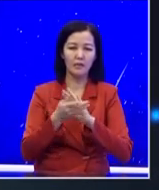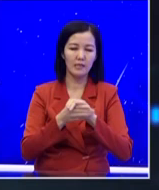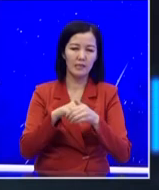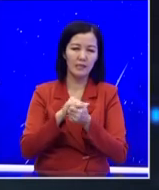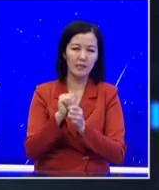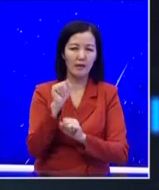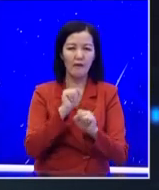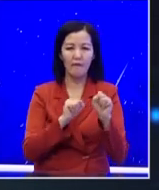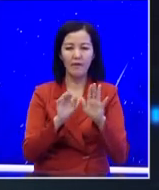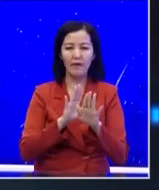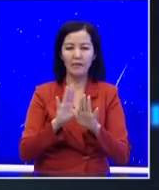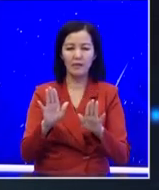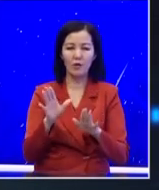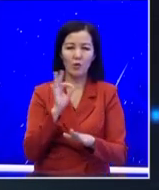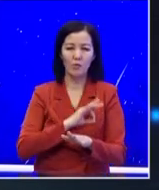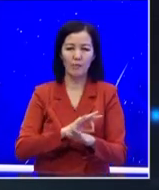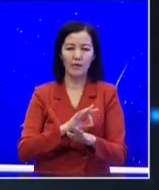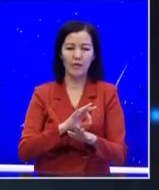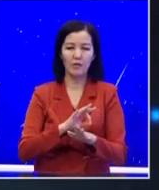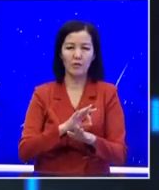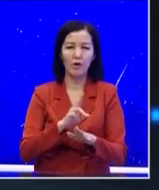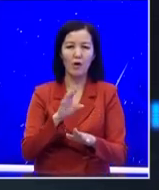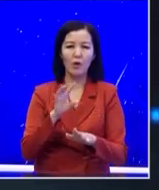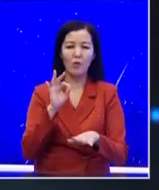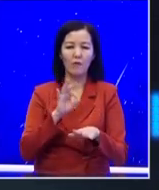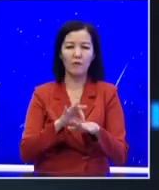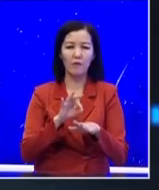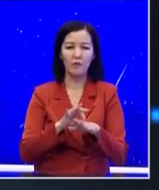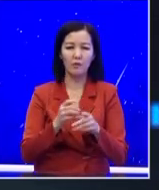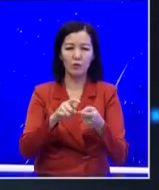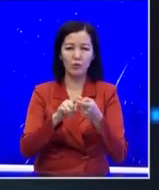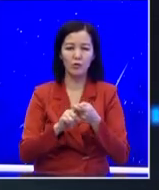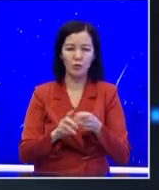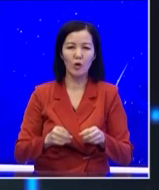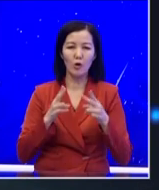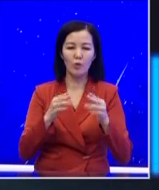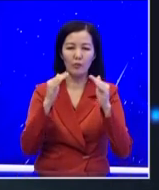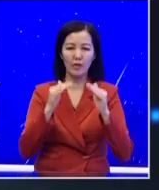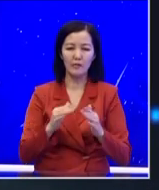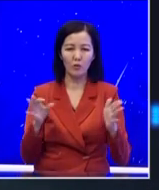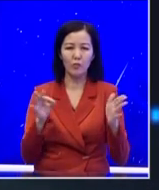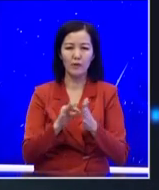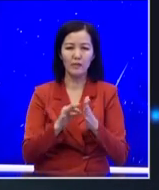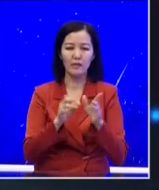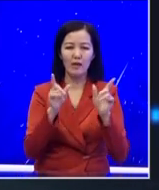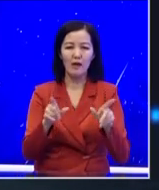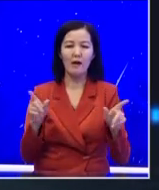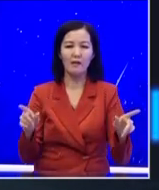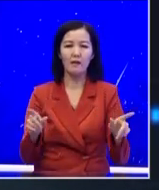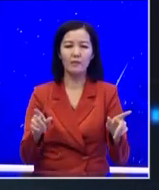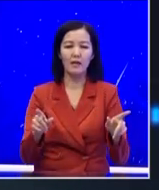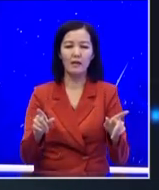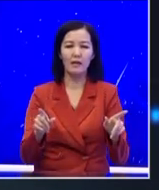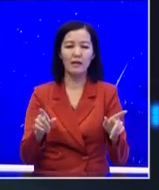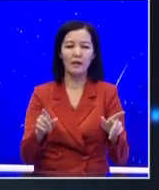дезинфекциялау құралы ретінде пайдалануға, сондай-ақ COVID-19 вирусын жұқтыру қаупін азайту мақсатында азаматтарды